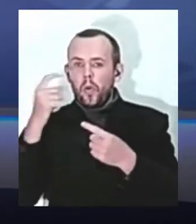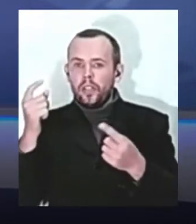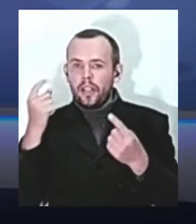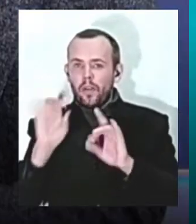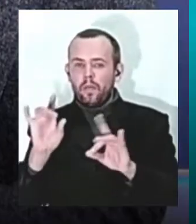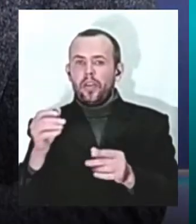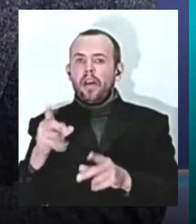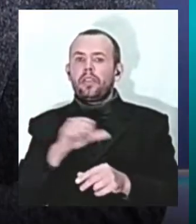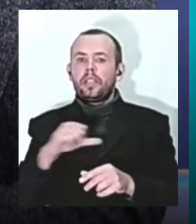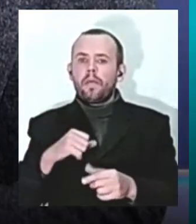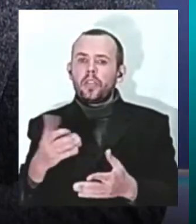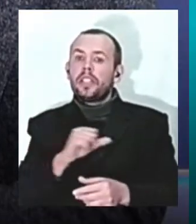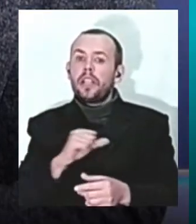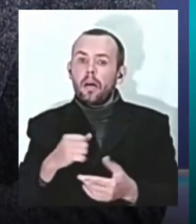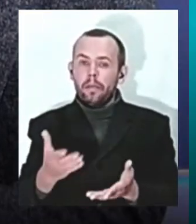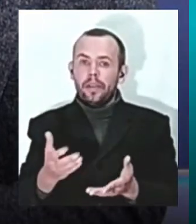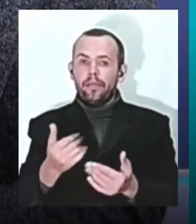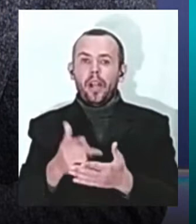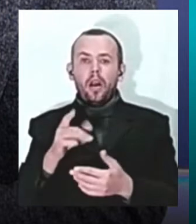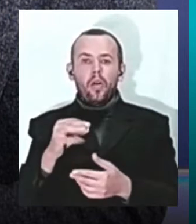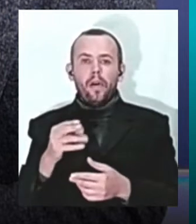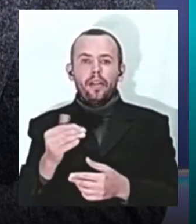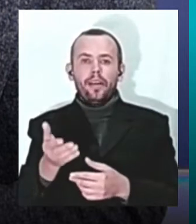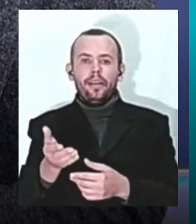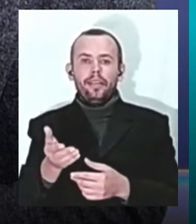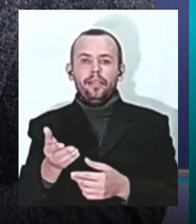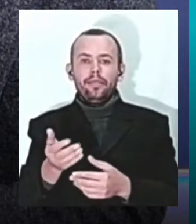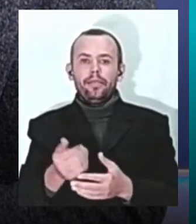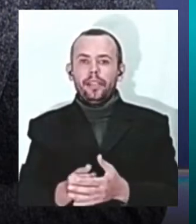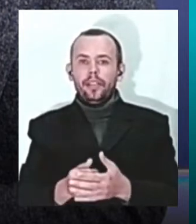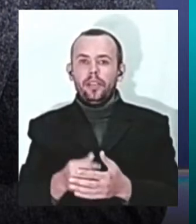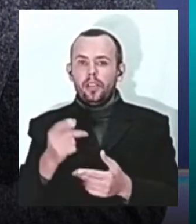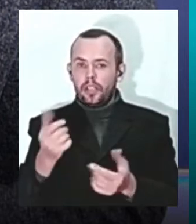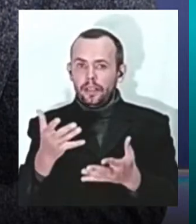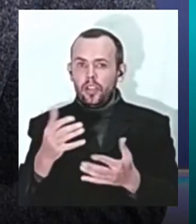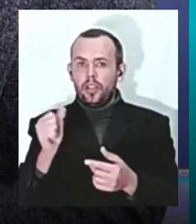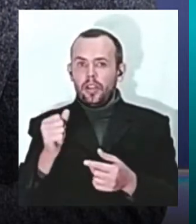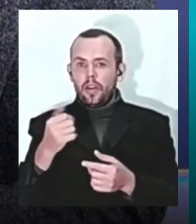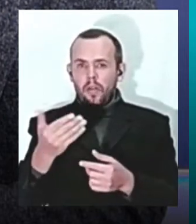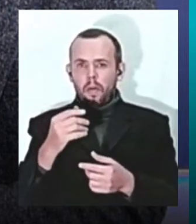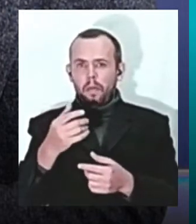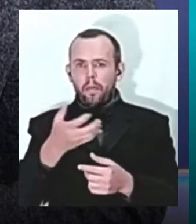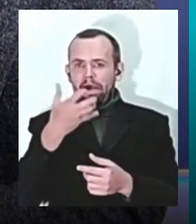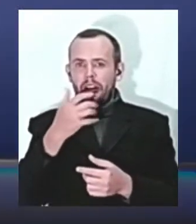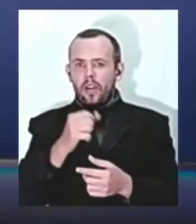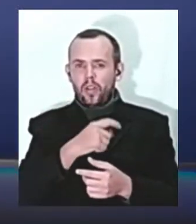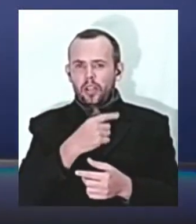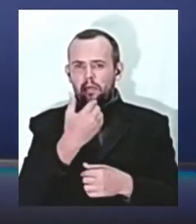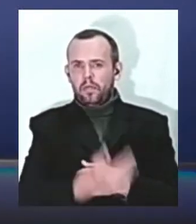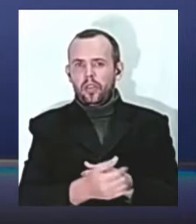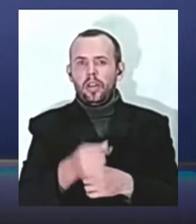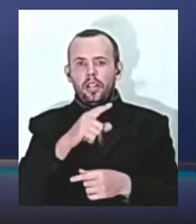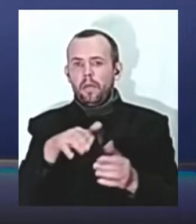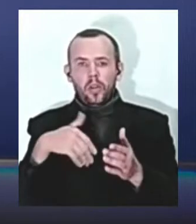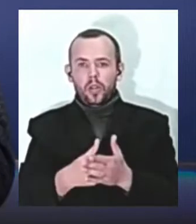самі виступають. А які це, наприклад, громади? Зазвичай це Південь Одеської області. Зазвичай. Там досить низький